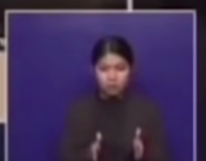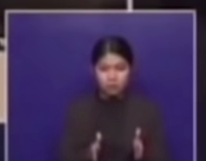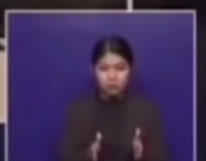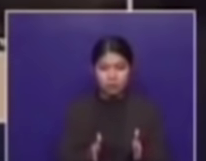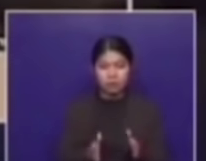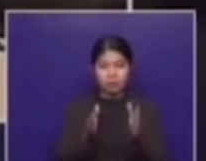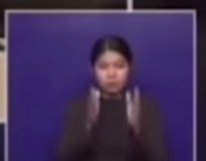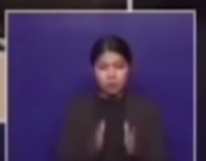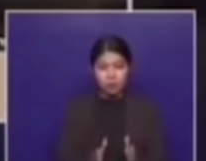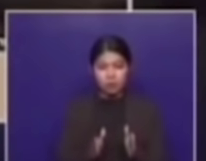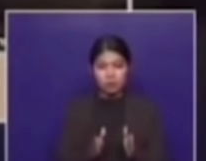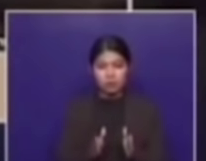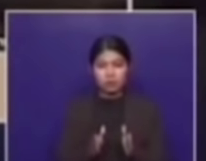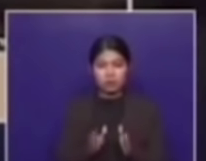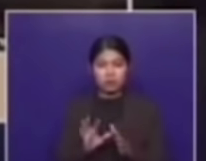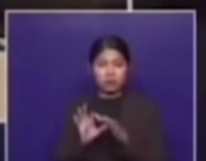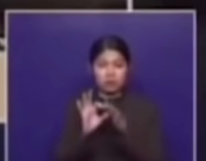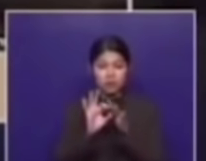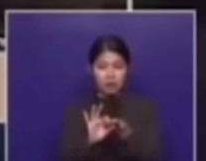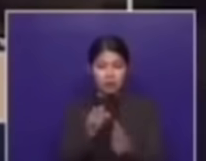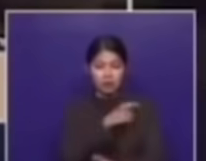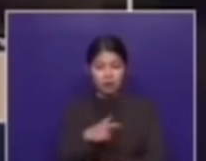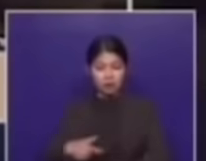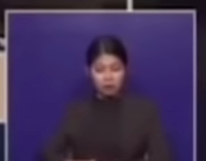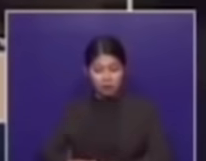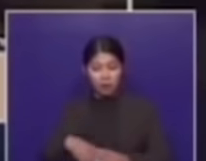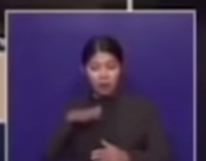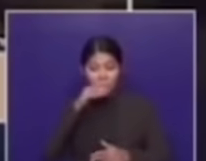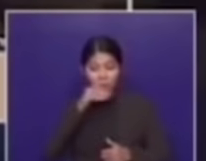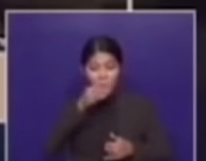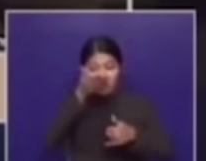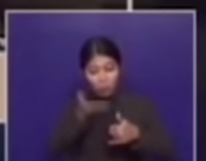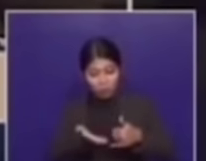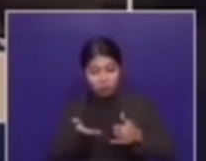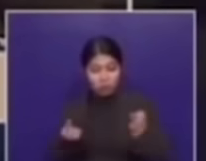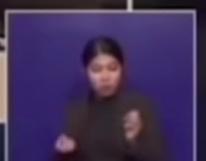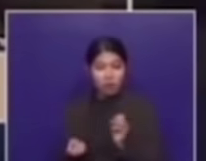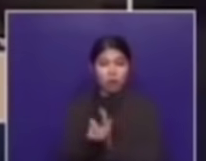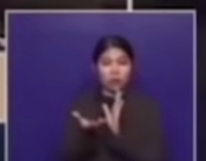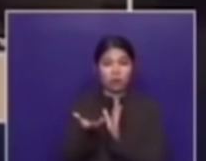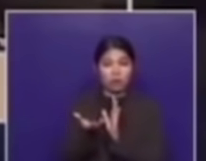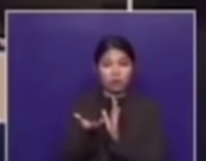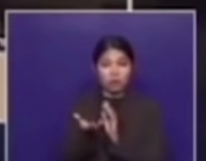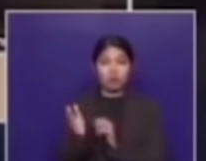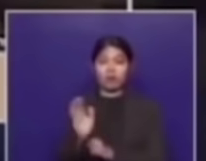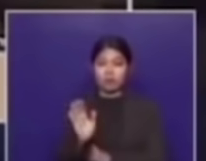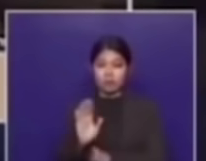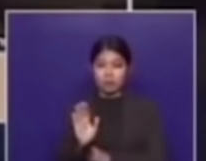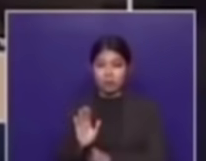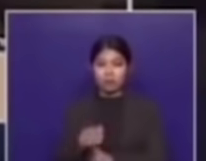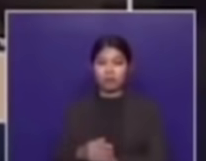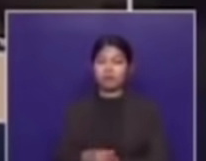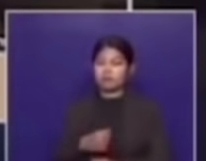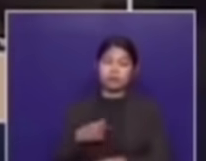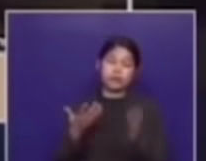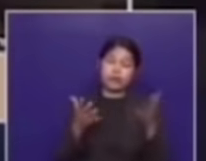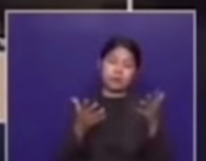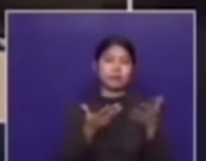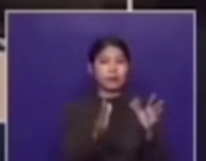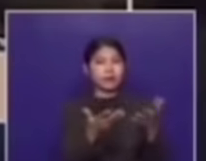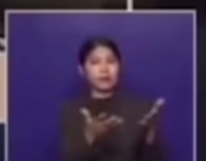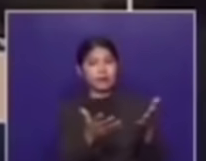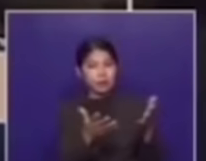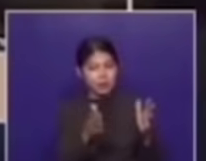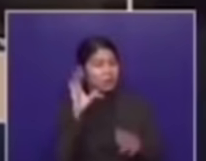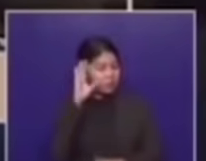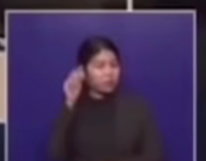คคลใดที่ไปเกี่ยวข้องหรือไปกระทบซึ่งเป็น ครับท่านประธานไม่มีแน่นอนครับขอให้ท่านไว้วาง